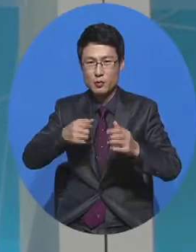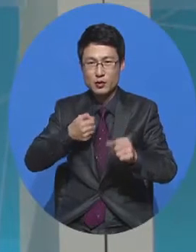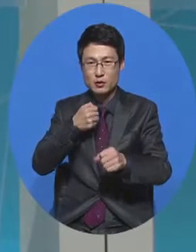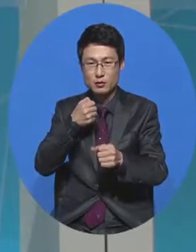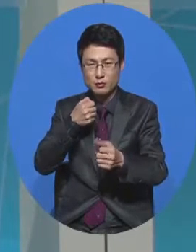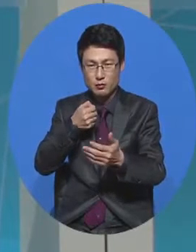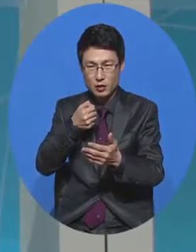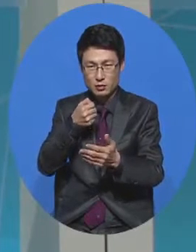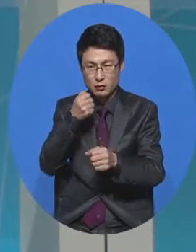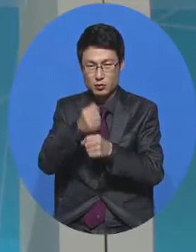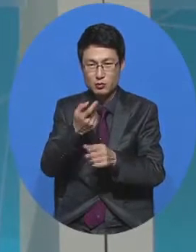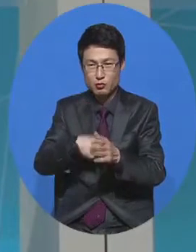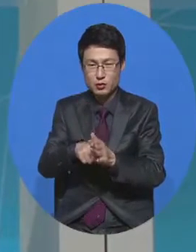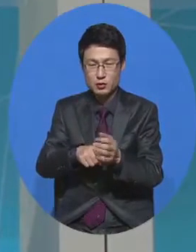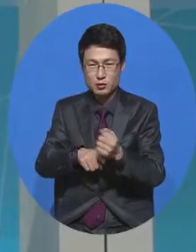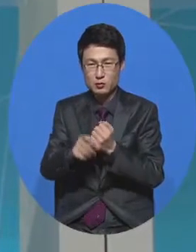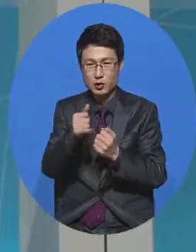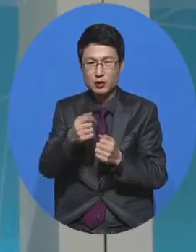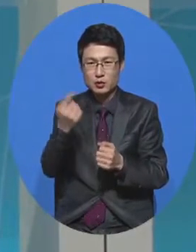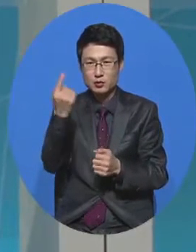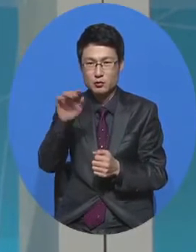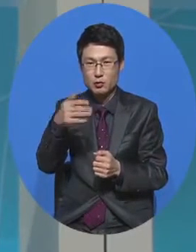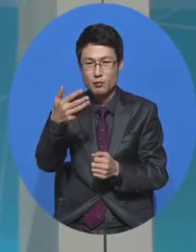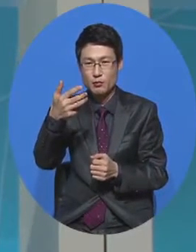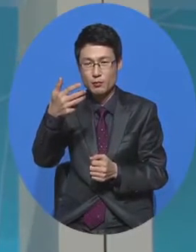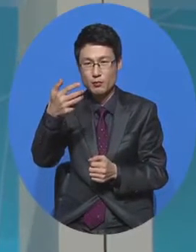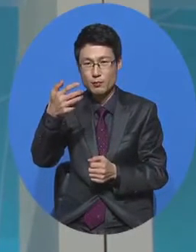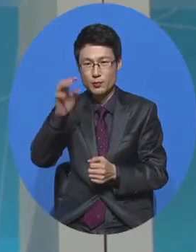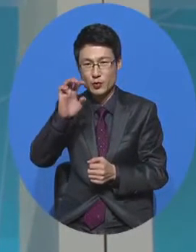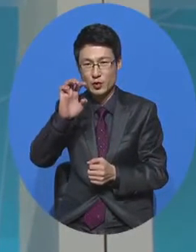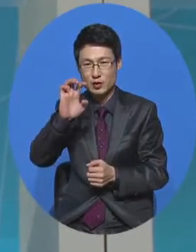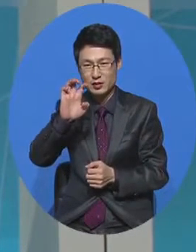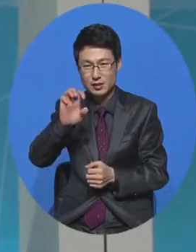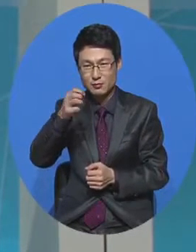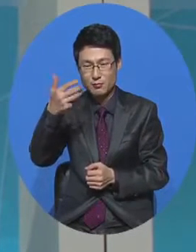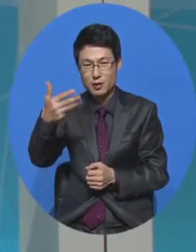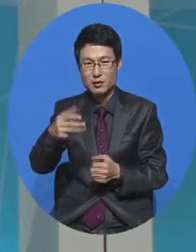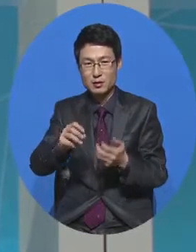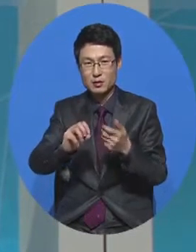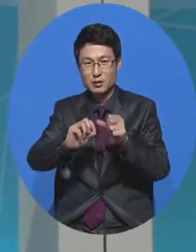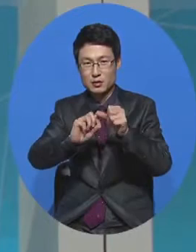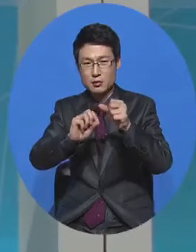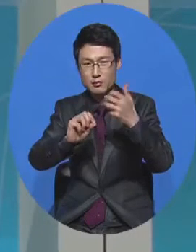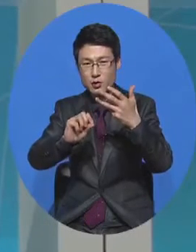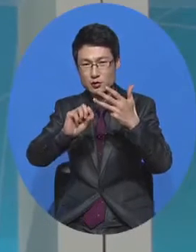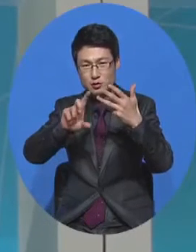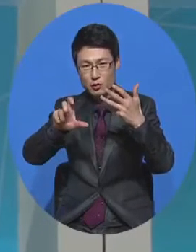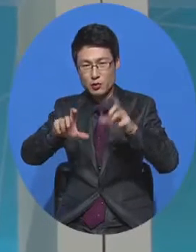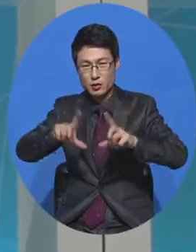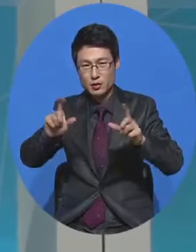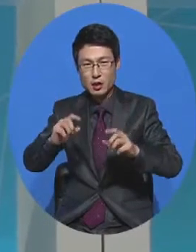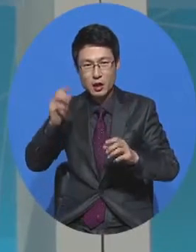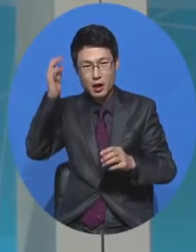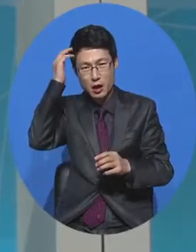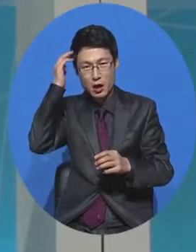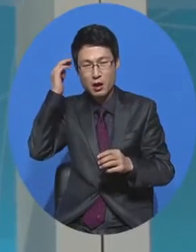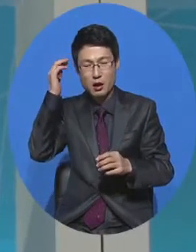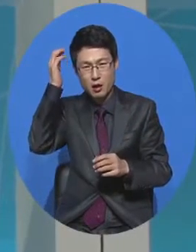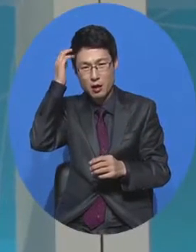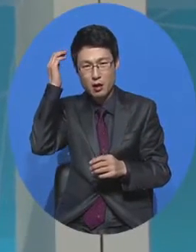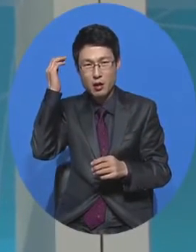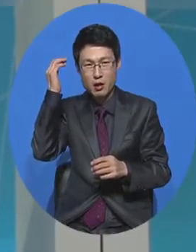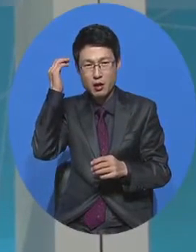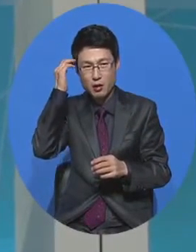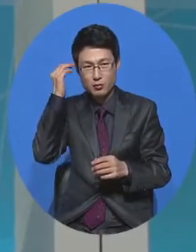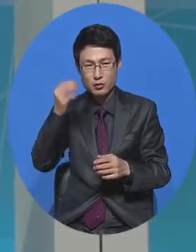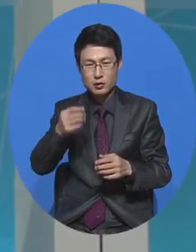48년 8월 15일은 지금까진 어두운 교과서에는 대한민국 수립 이 아니라 정부 수립으로